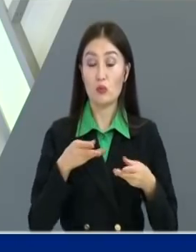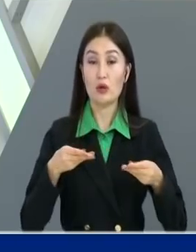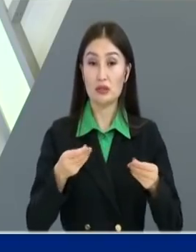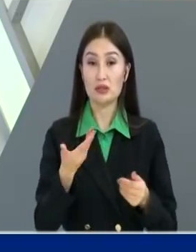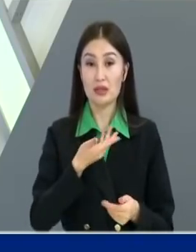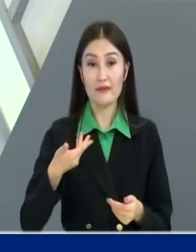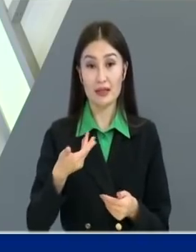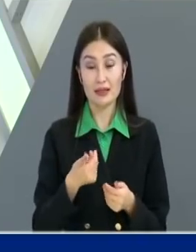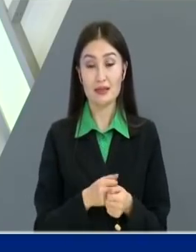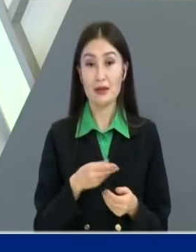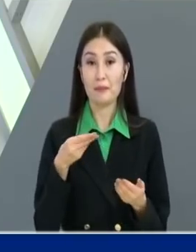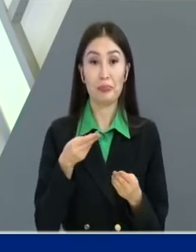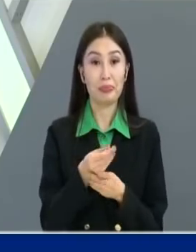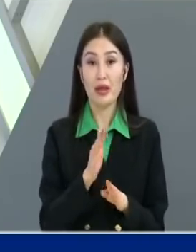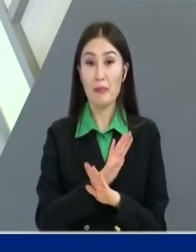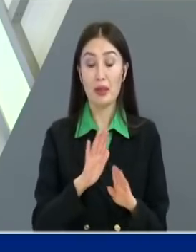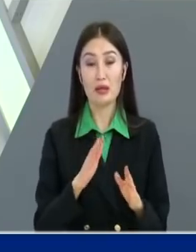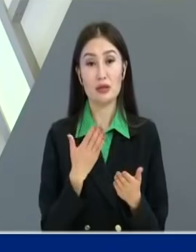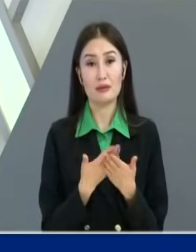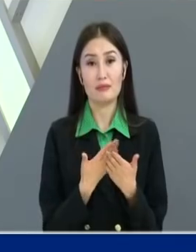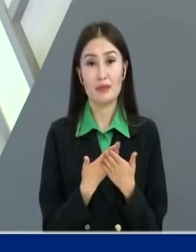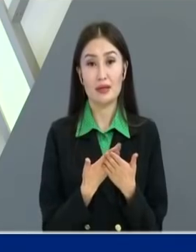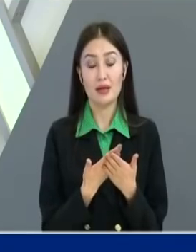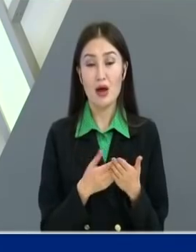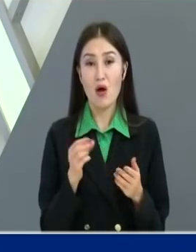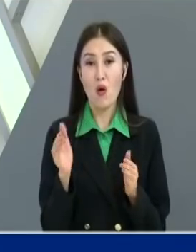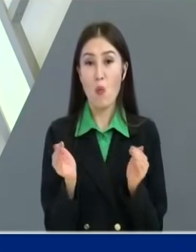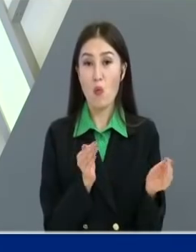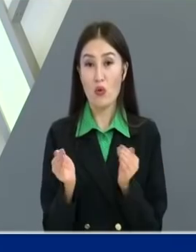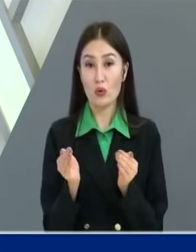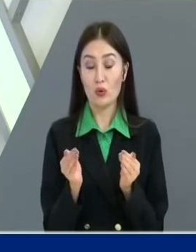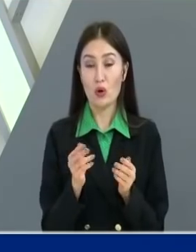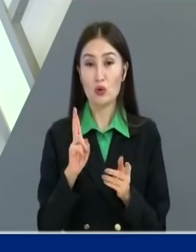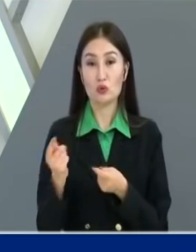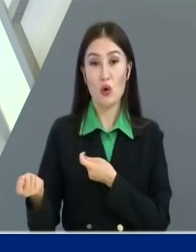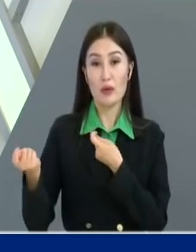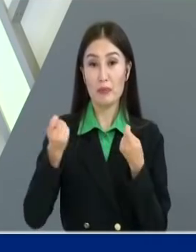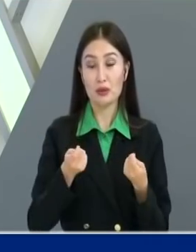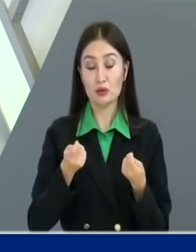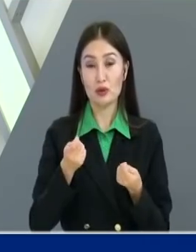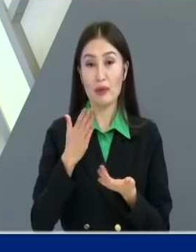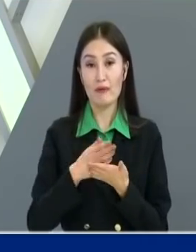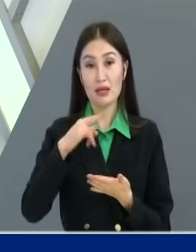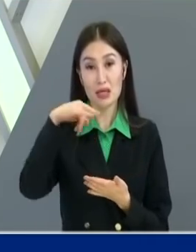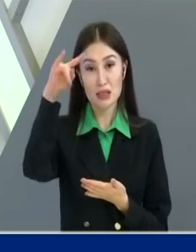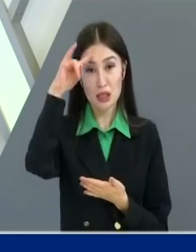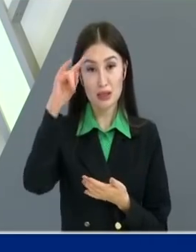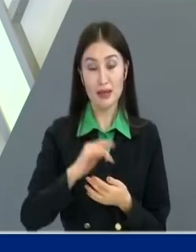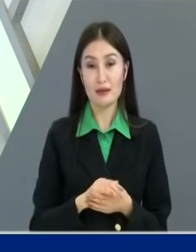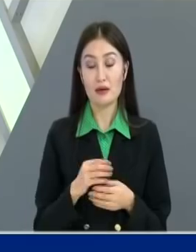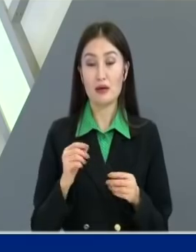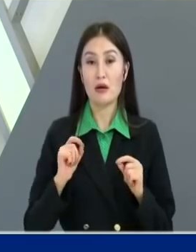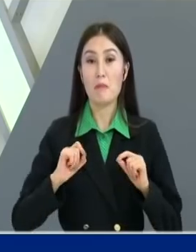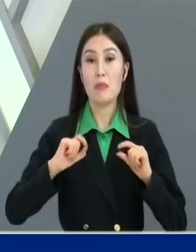нас. Неоплата за, ну, грубо говоря, за ту же муку, которую основным импортером является Казахстан,